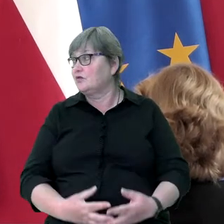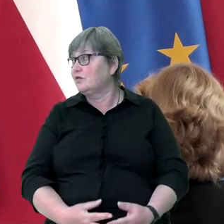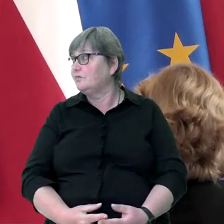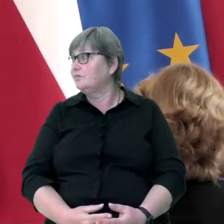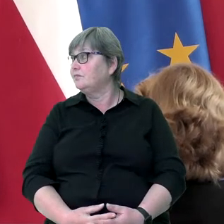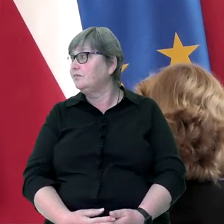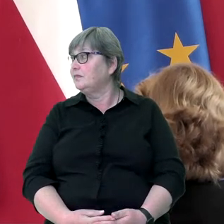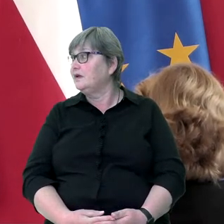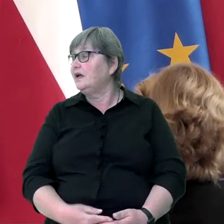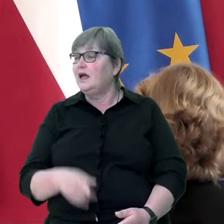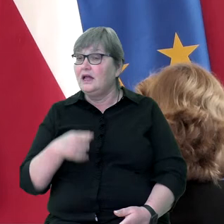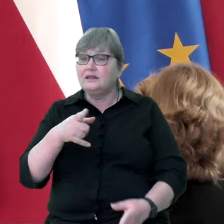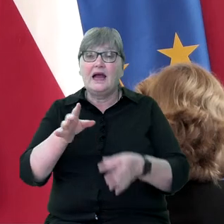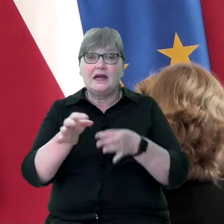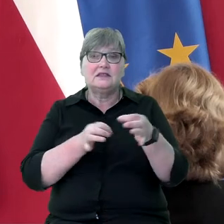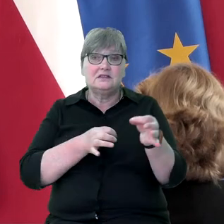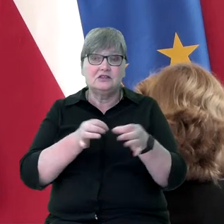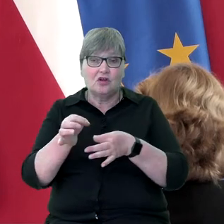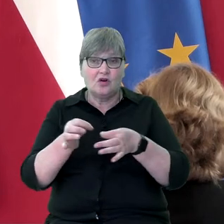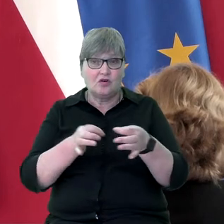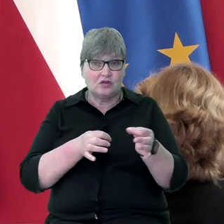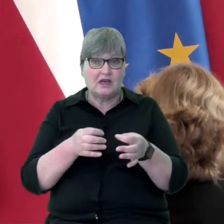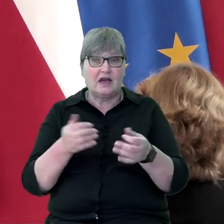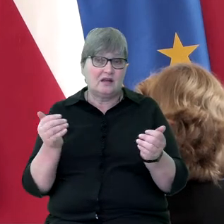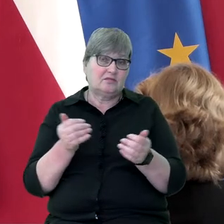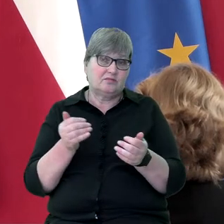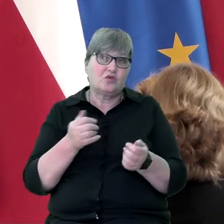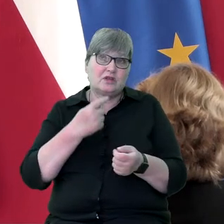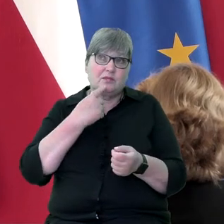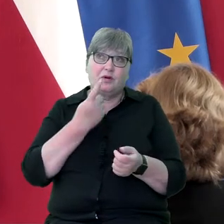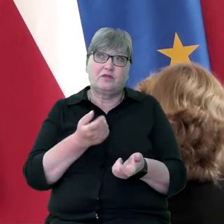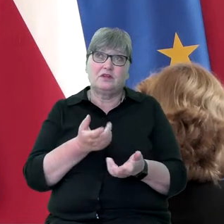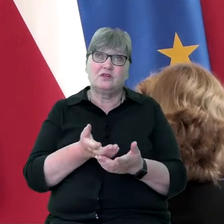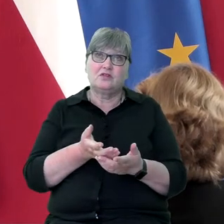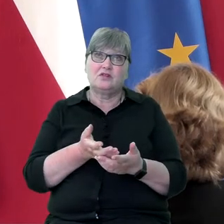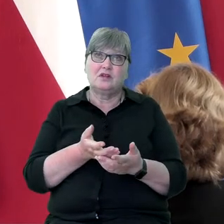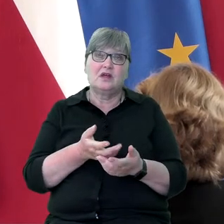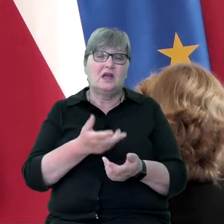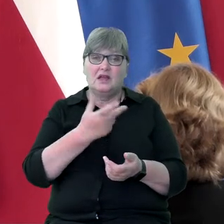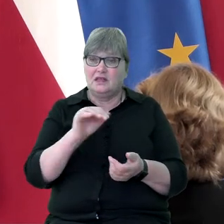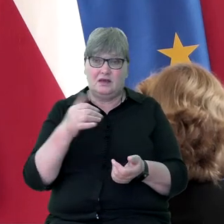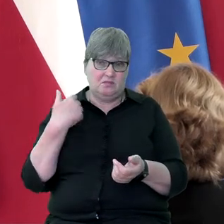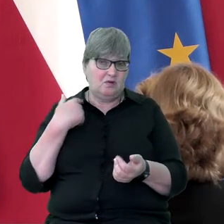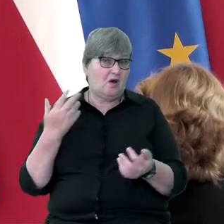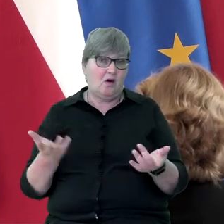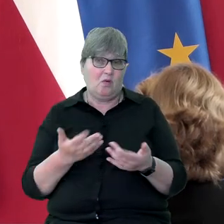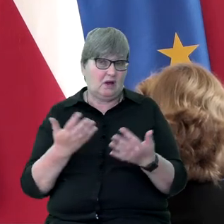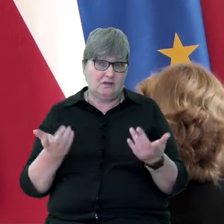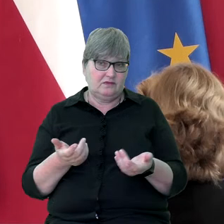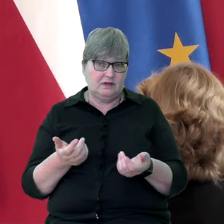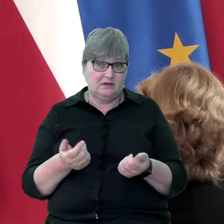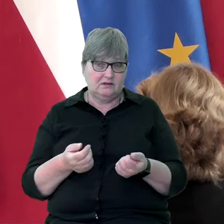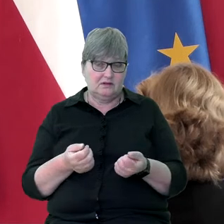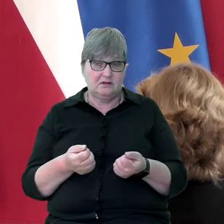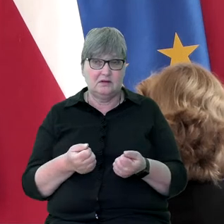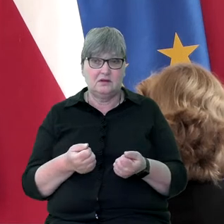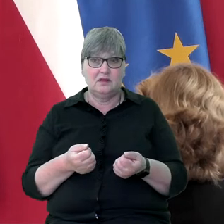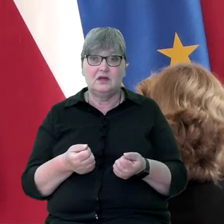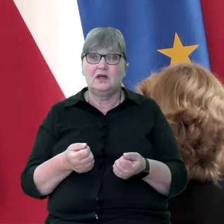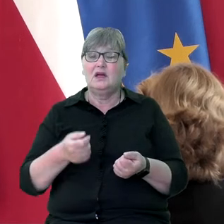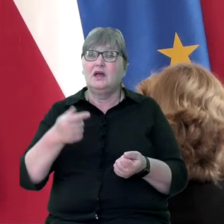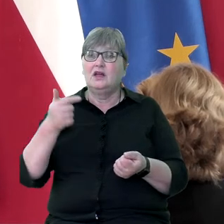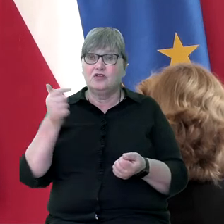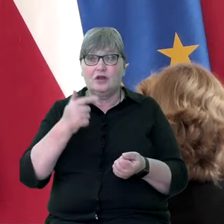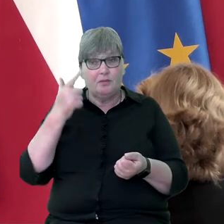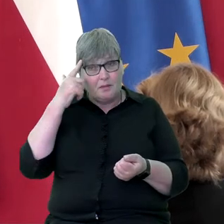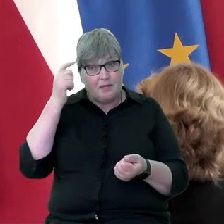Te dzieje, można powiedzieć, nie były łatwe, dlatego że no, trzeba też pamiętać, że